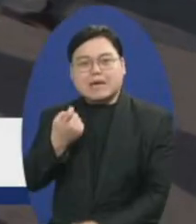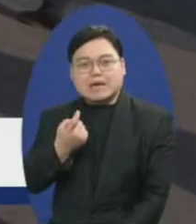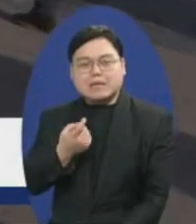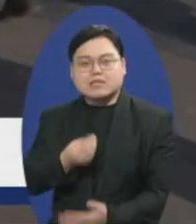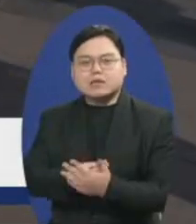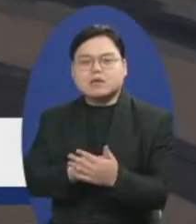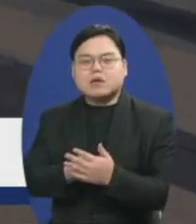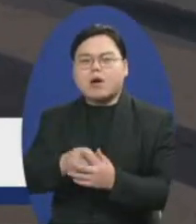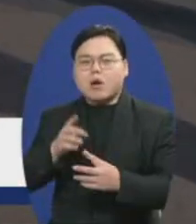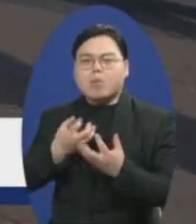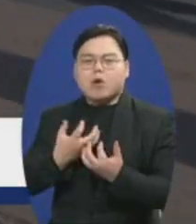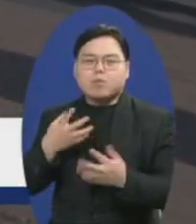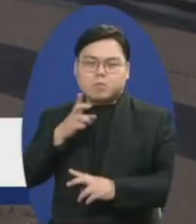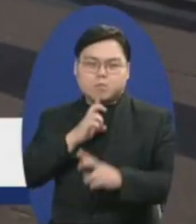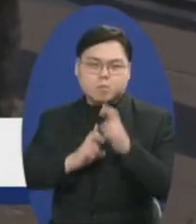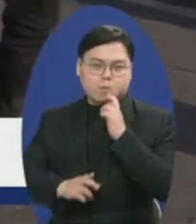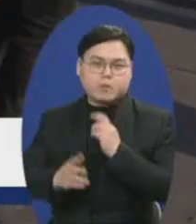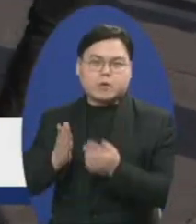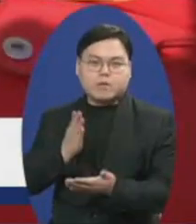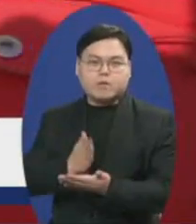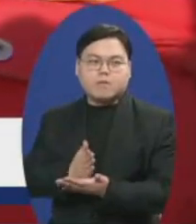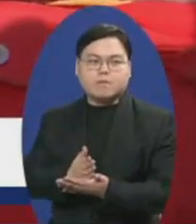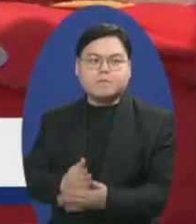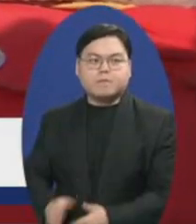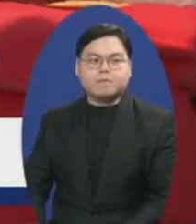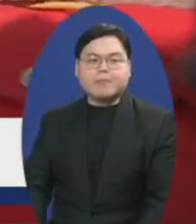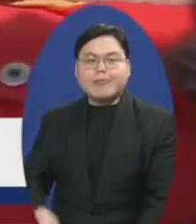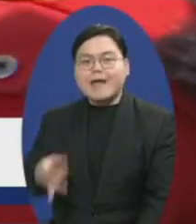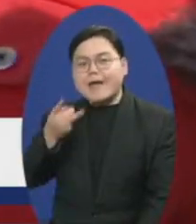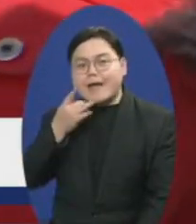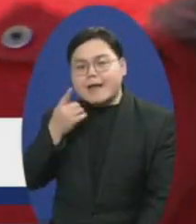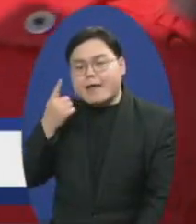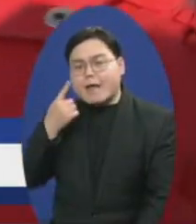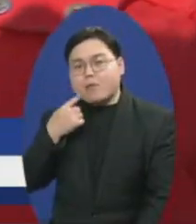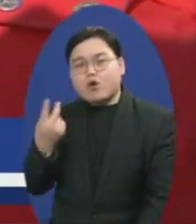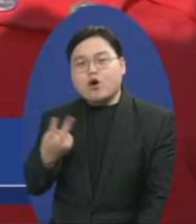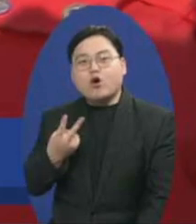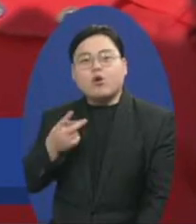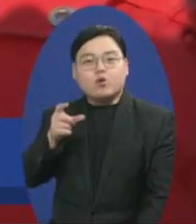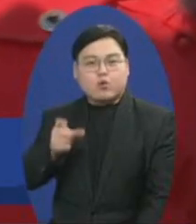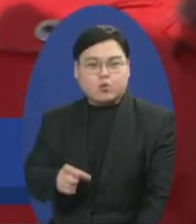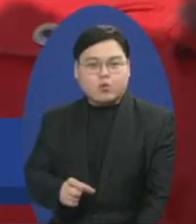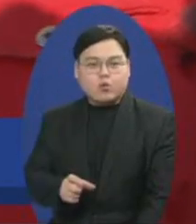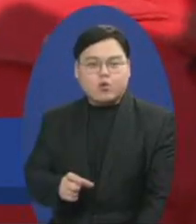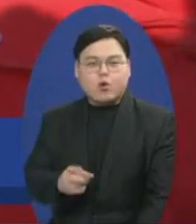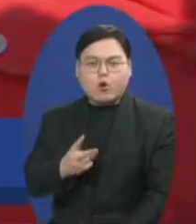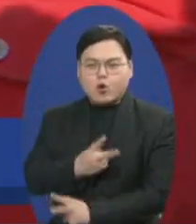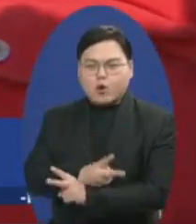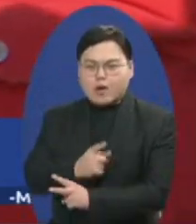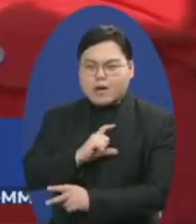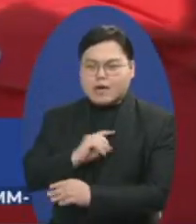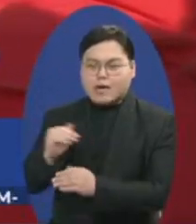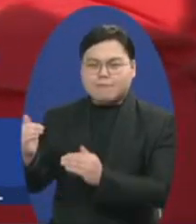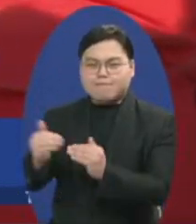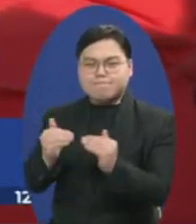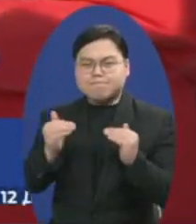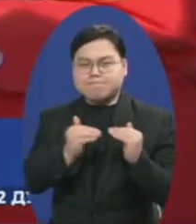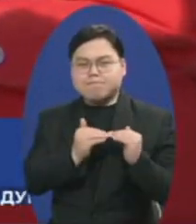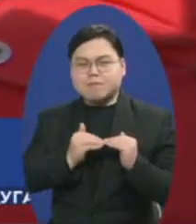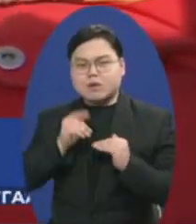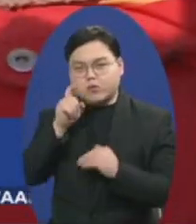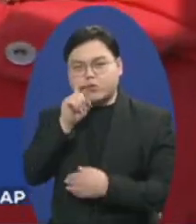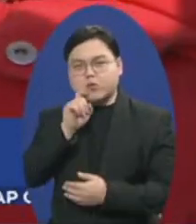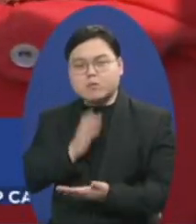олон бэрхшээл тулгардаг тухай тэрээр ярьлаа. Эрэгтэй эмэгтэй хоёр хүний хуулийг яг адилхан эрэгтэй гэж ойлгомоор байна. Тэ